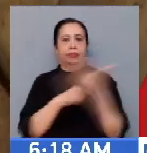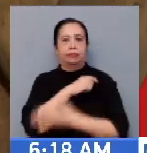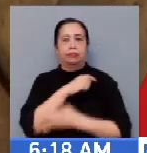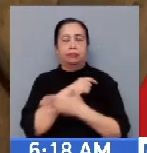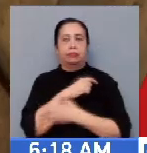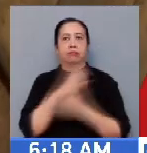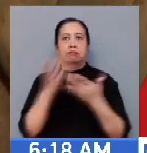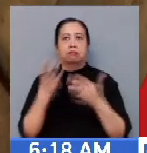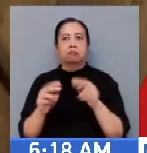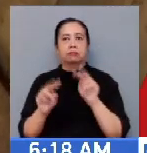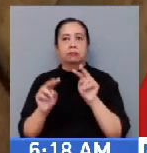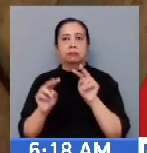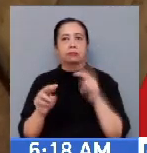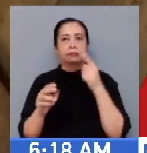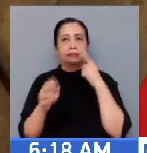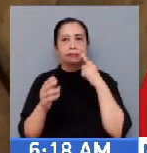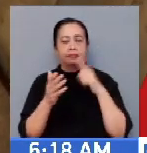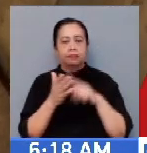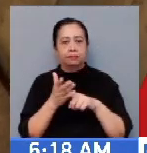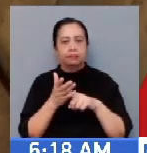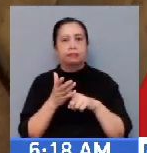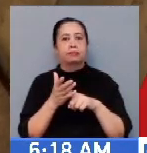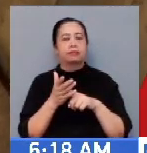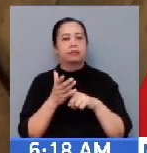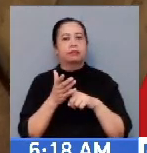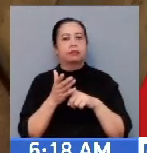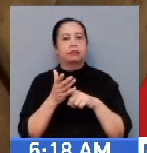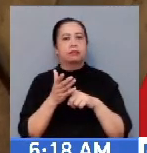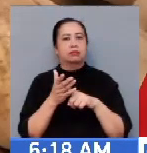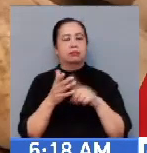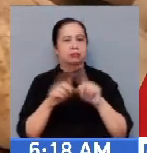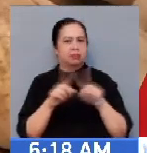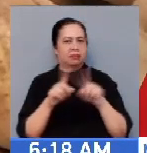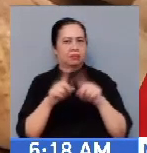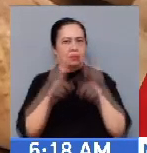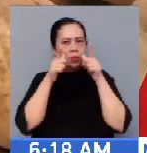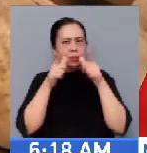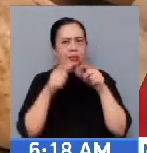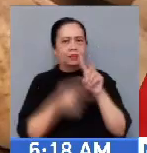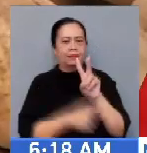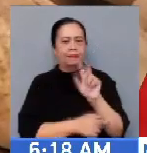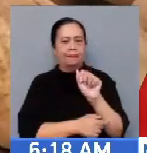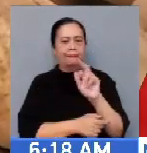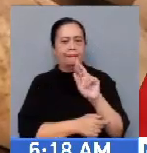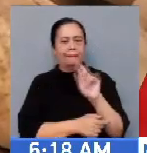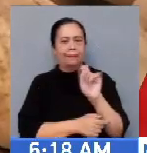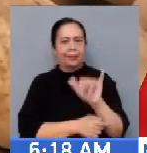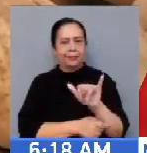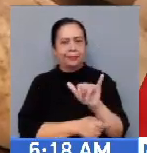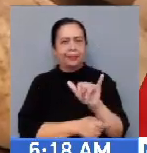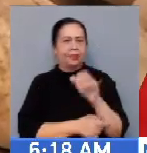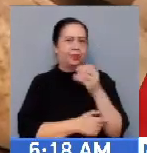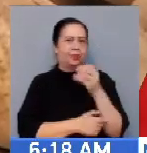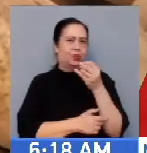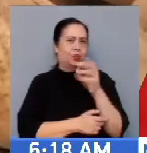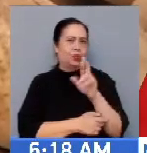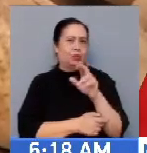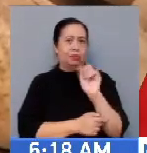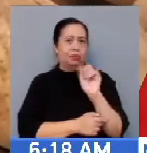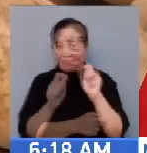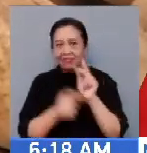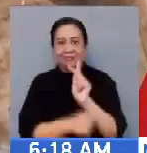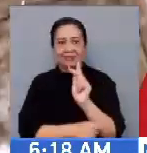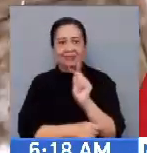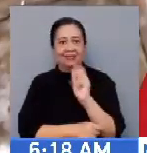yung ibang variety na ng patatas o kaya even nga po yung kamote. Baka naman po